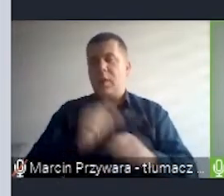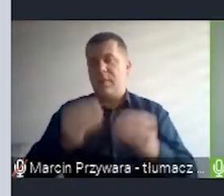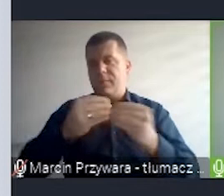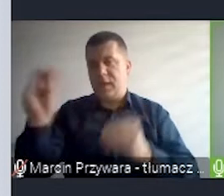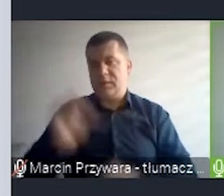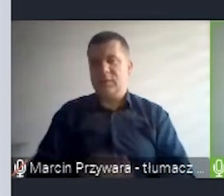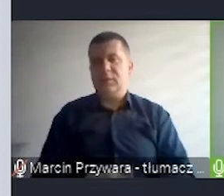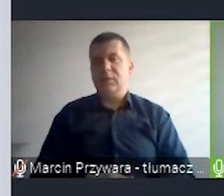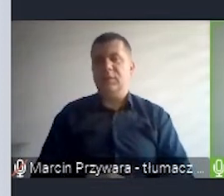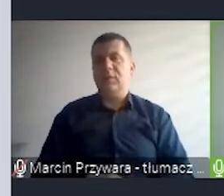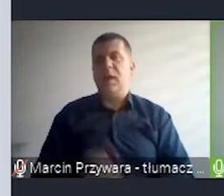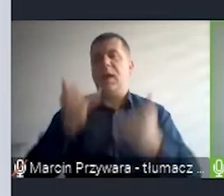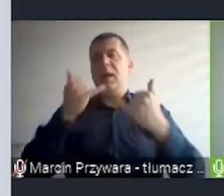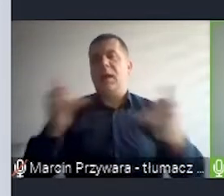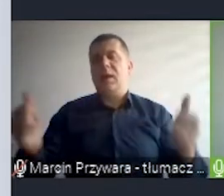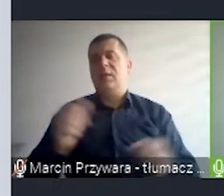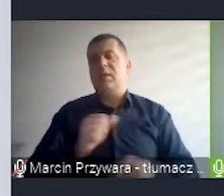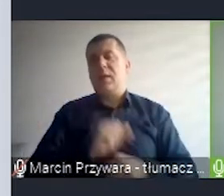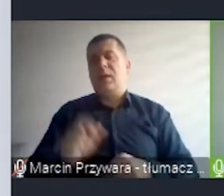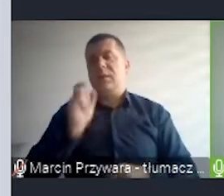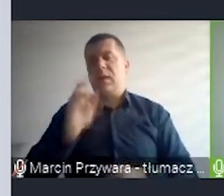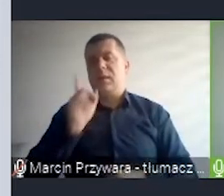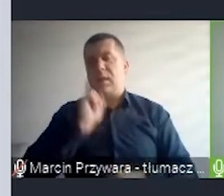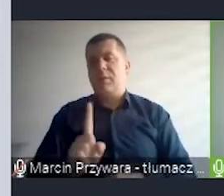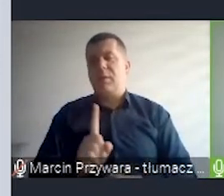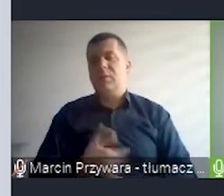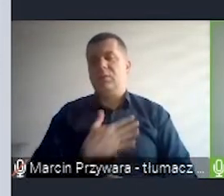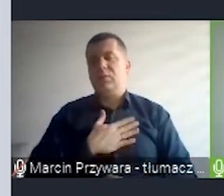większe, a w innych ono jest tak naprawdę